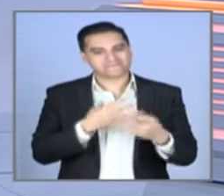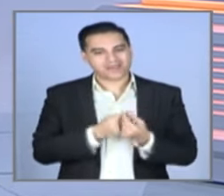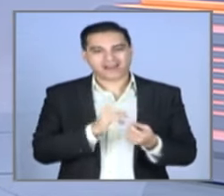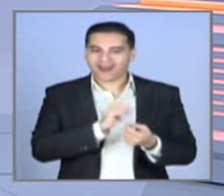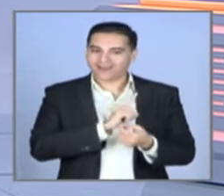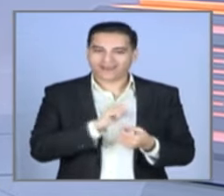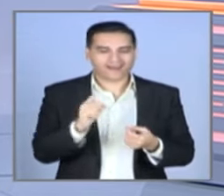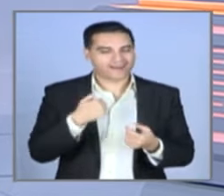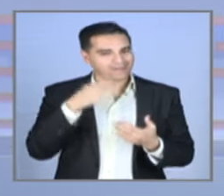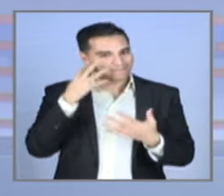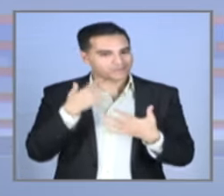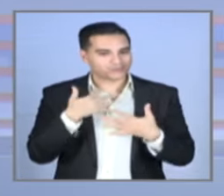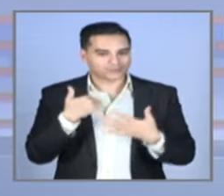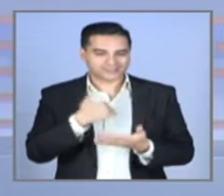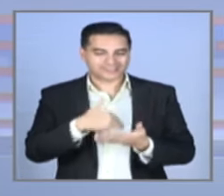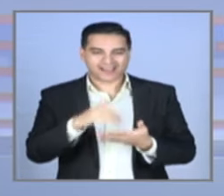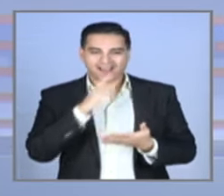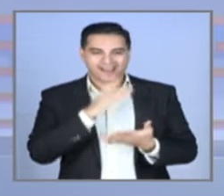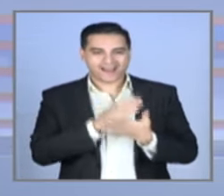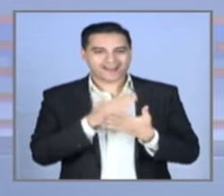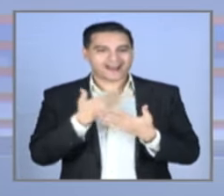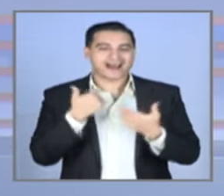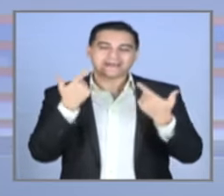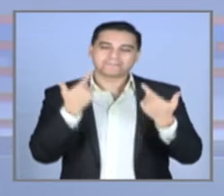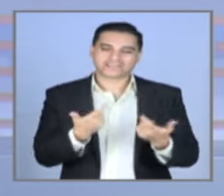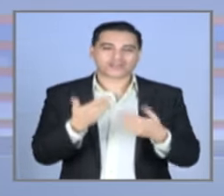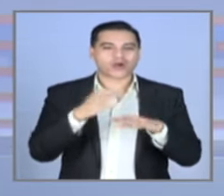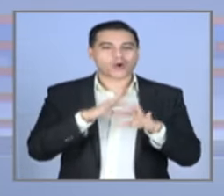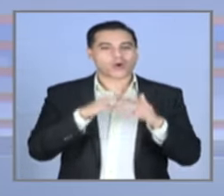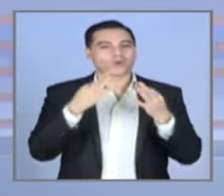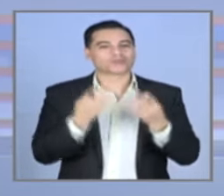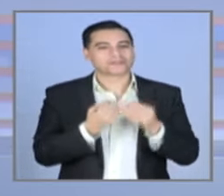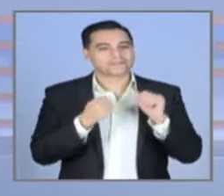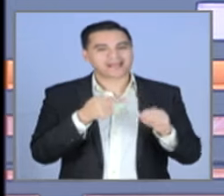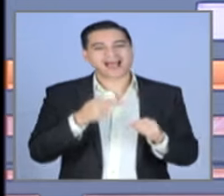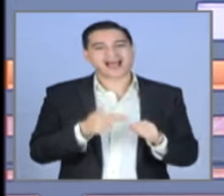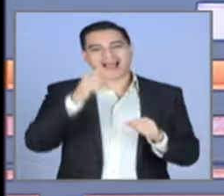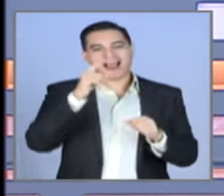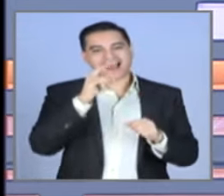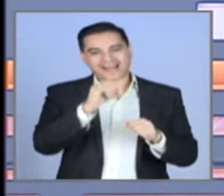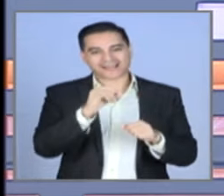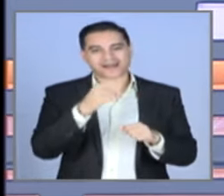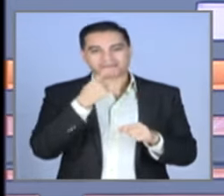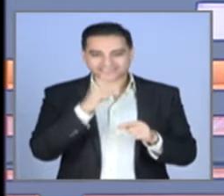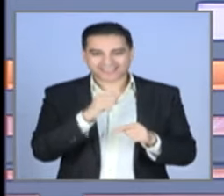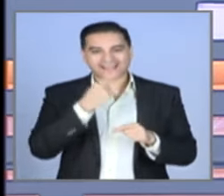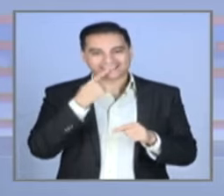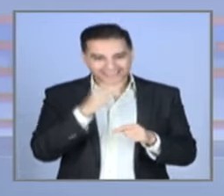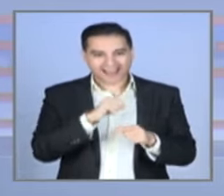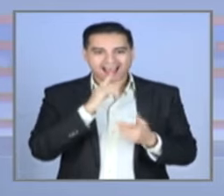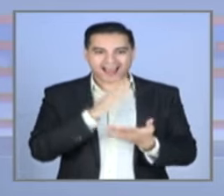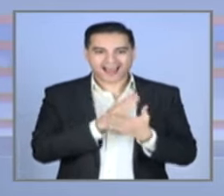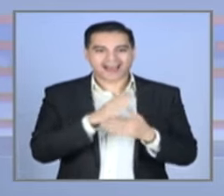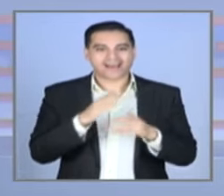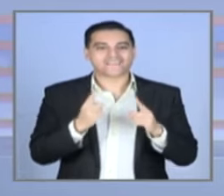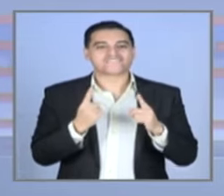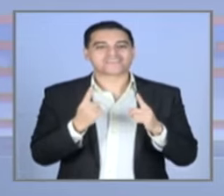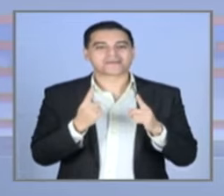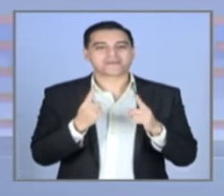لا لا ده انا ولكن احنا الحقيقه بنستنى عيله غانم كل موسم. واحنا كمان يعني هو الحقيقه موسم واحد